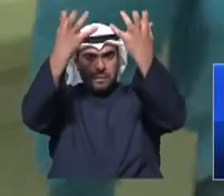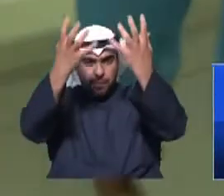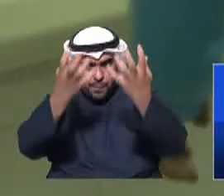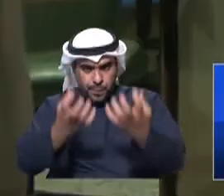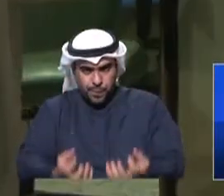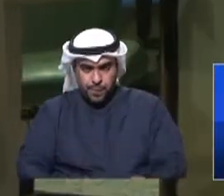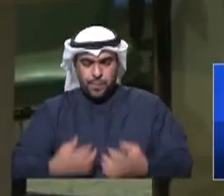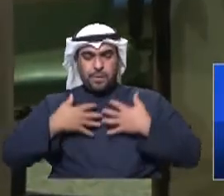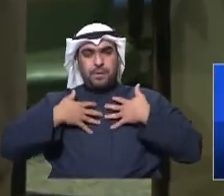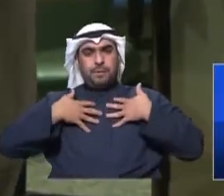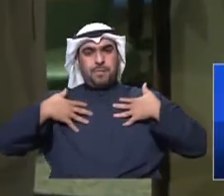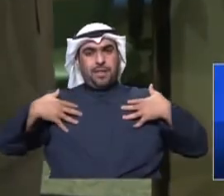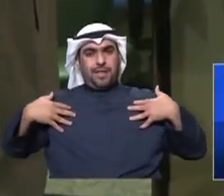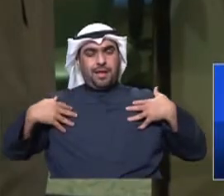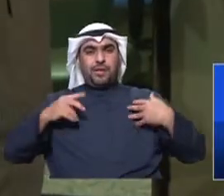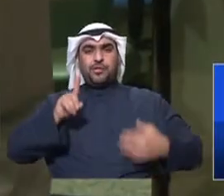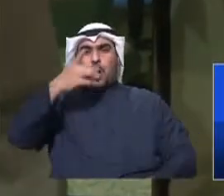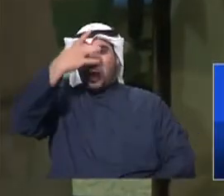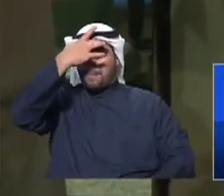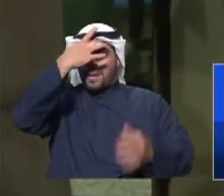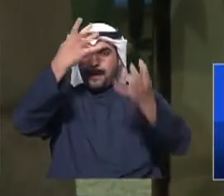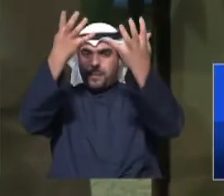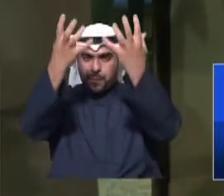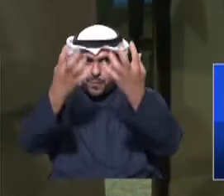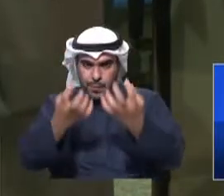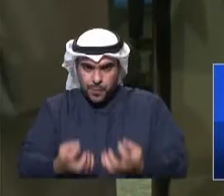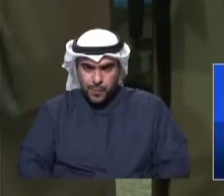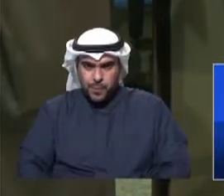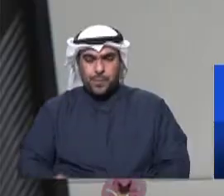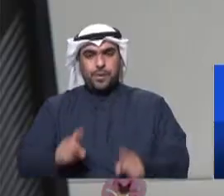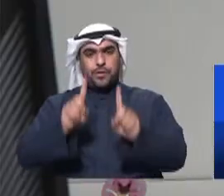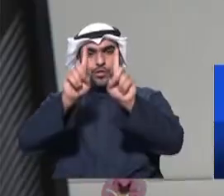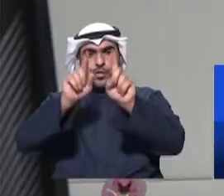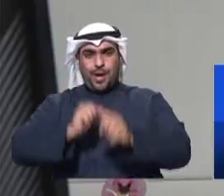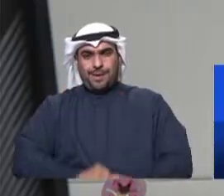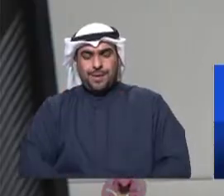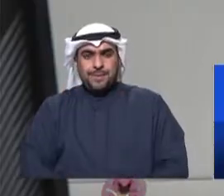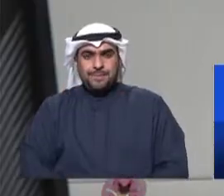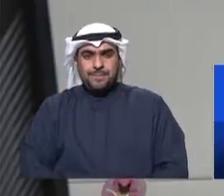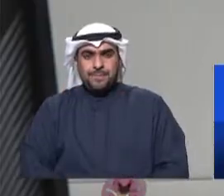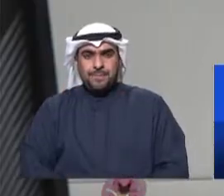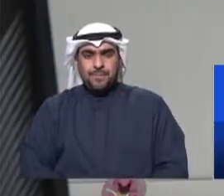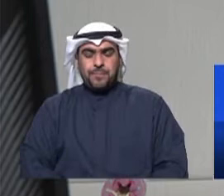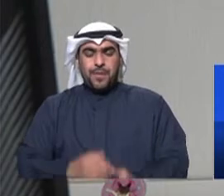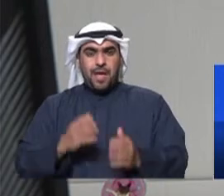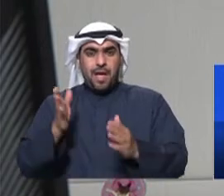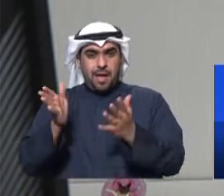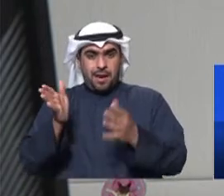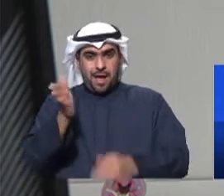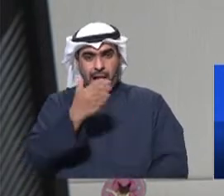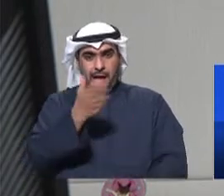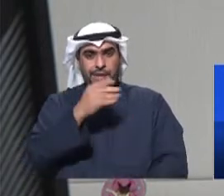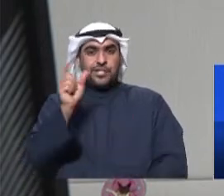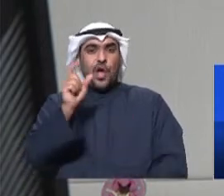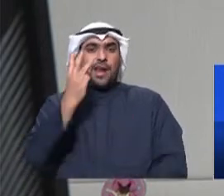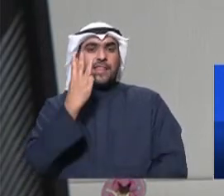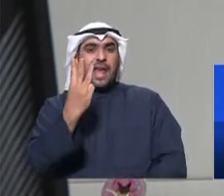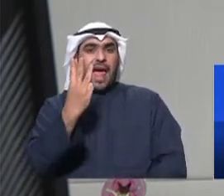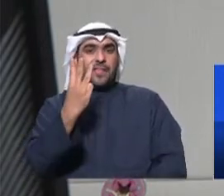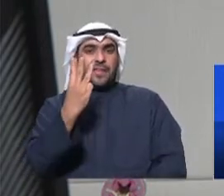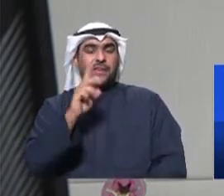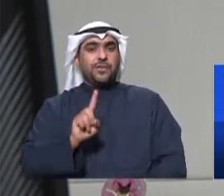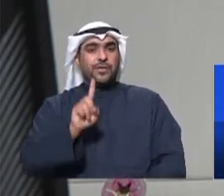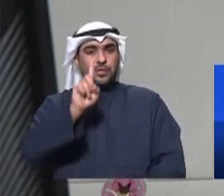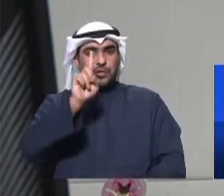تكون انتهاء الموجة، إما في أواسط مارس أو في آخر مارس راح يكون انتهاء موجة الأوميكرون تقريبا، يعني يكون في